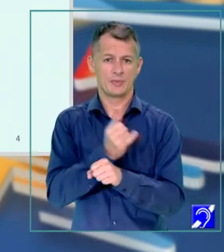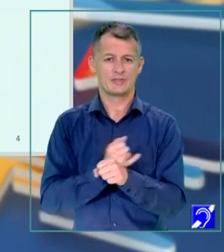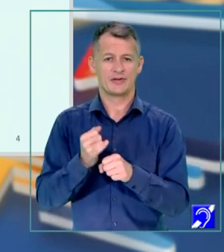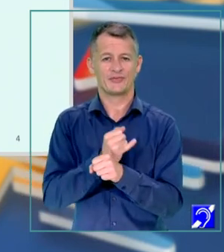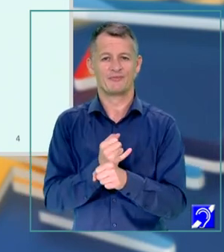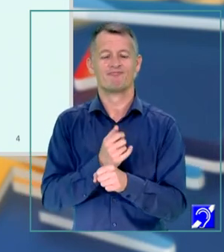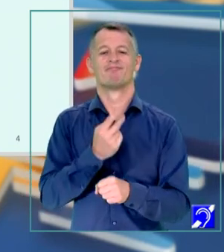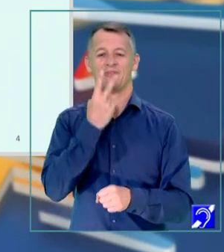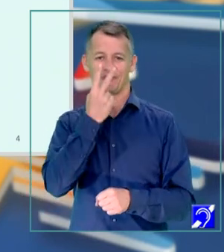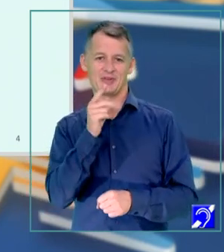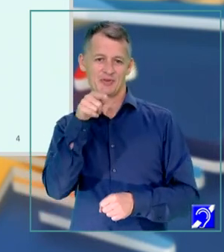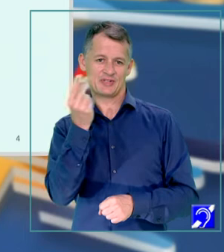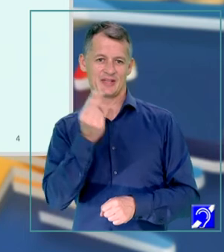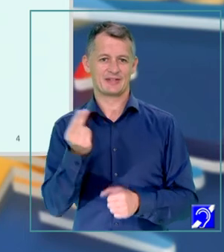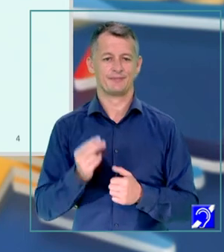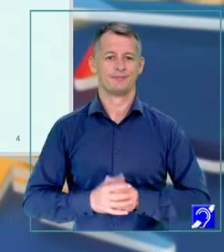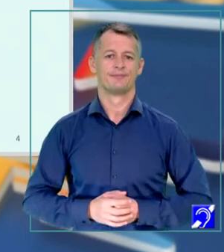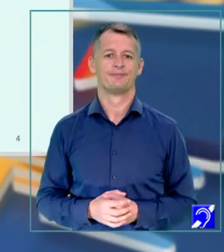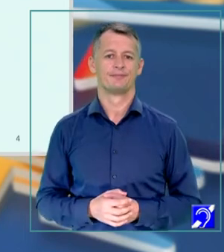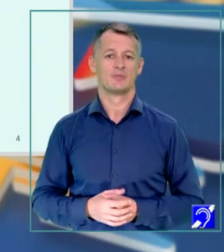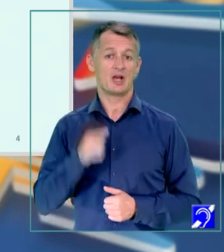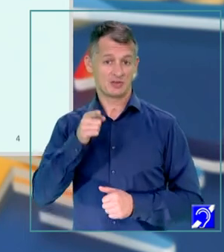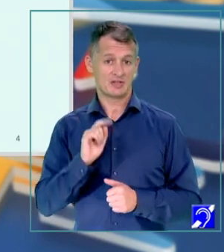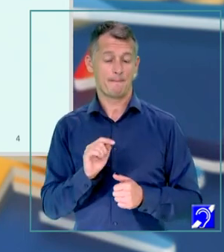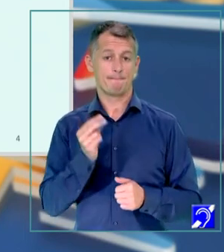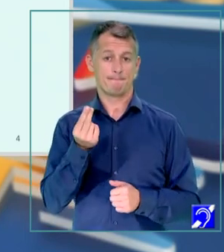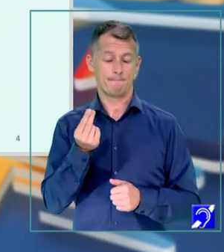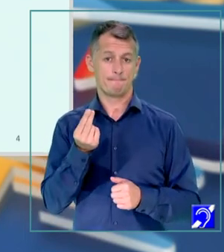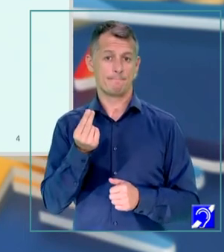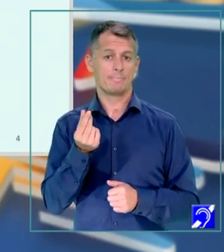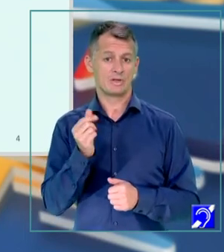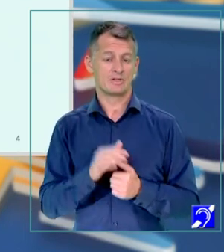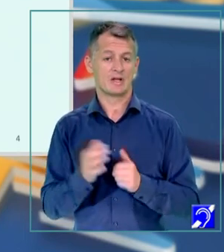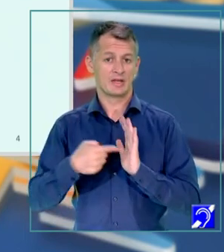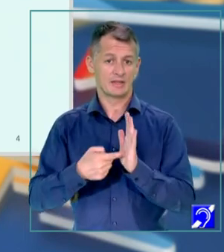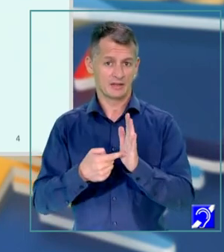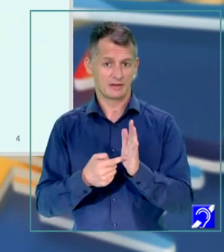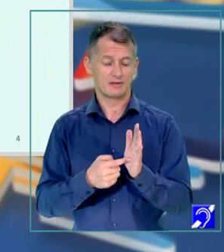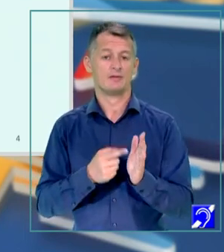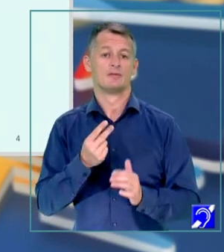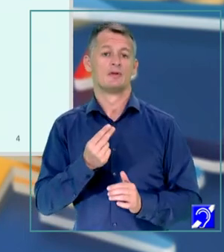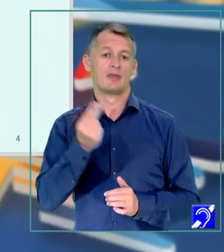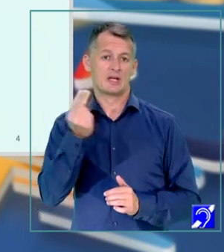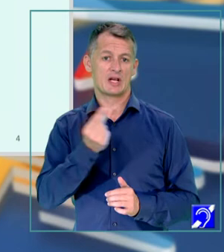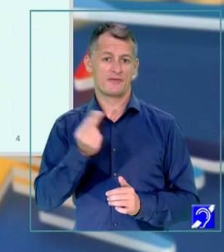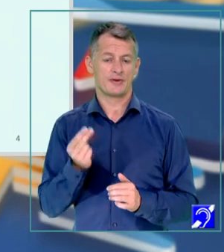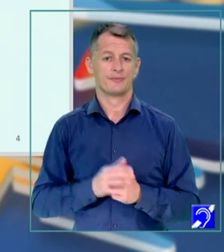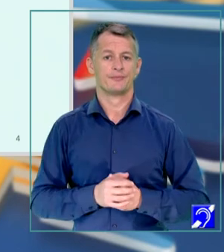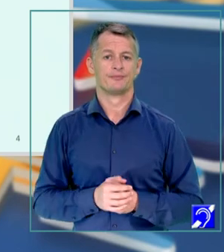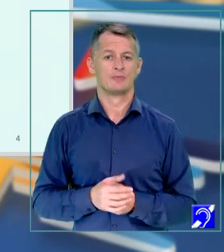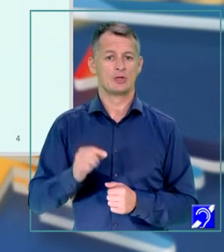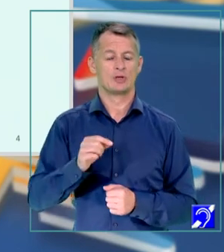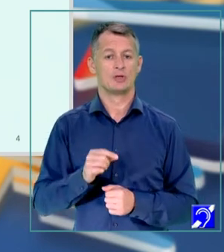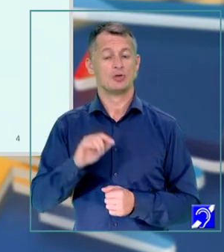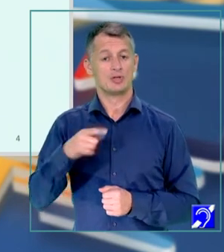pe figură in termen geometrice acest preț este absurd să vârful reprezentării grafice iar ordonată va fi